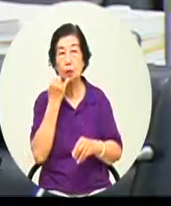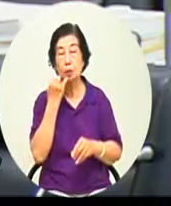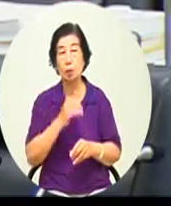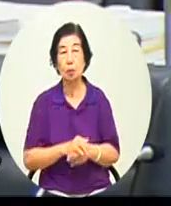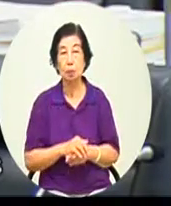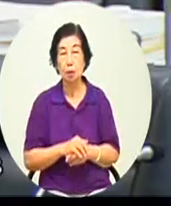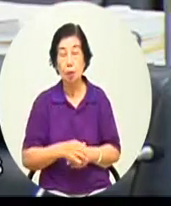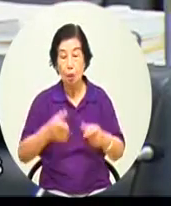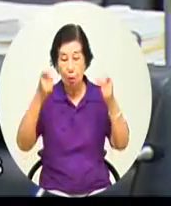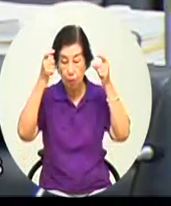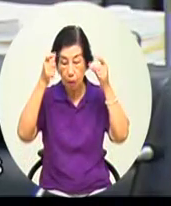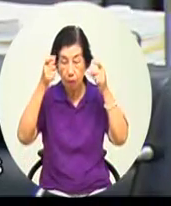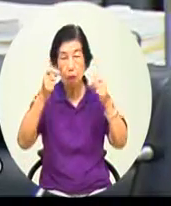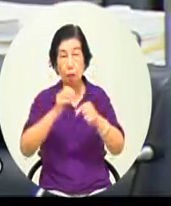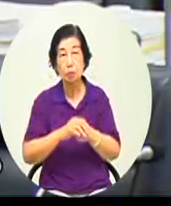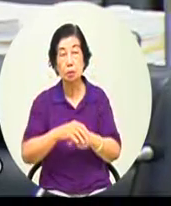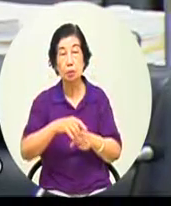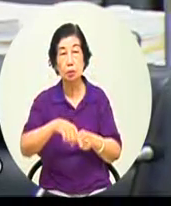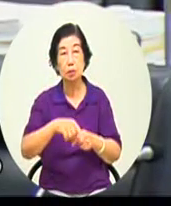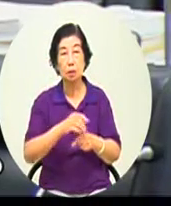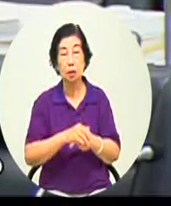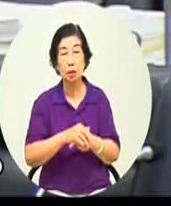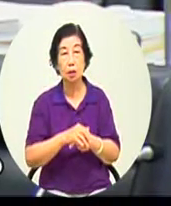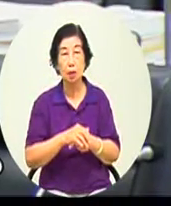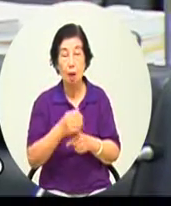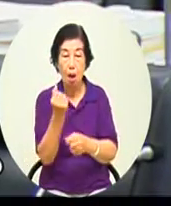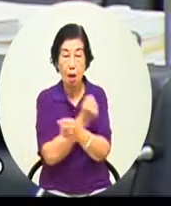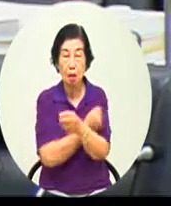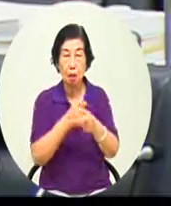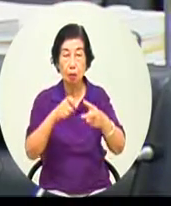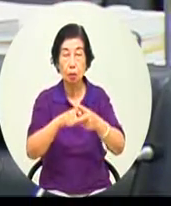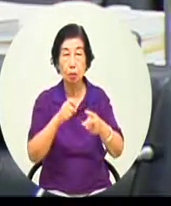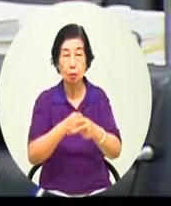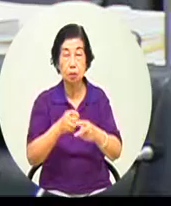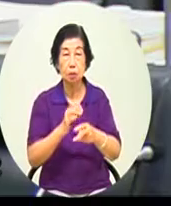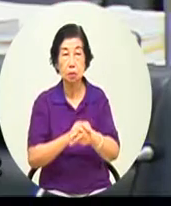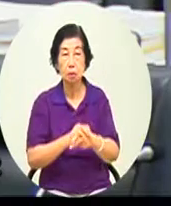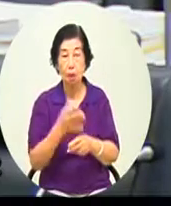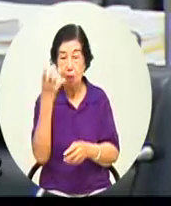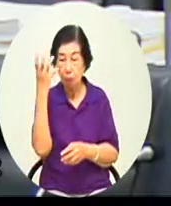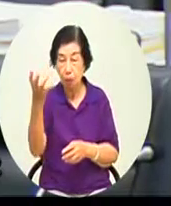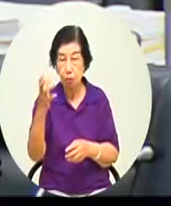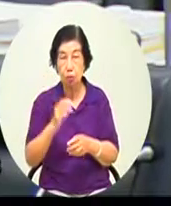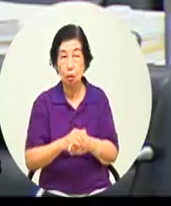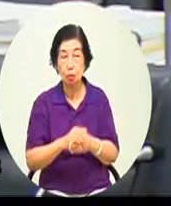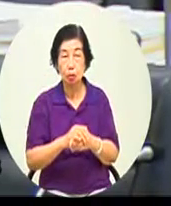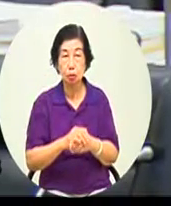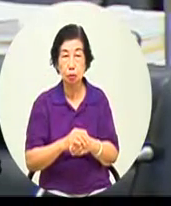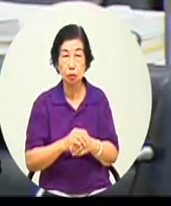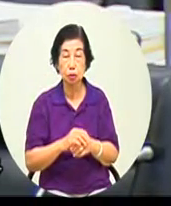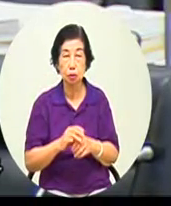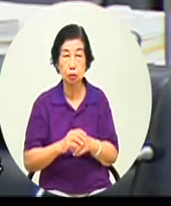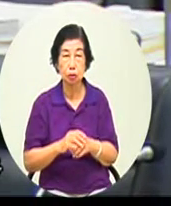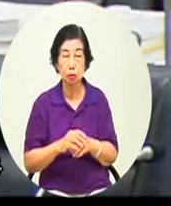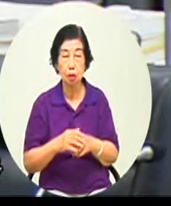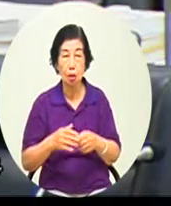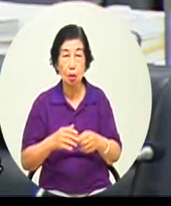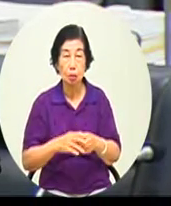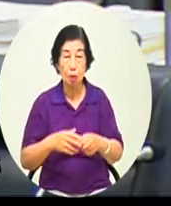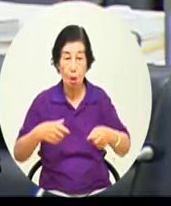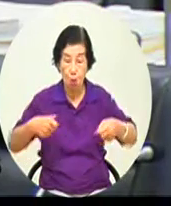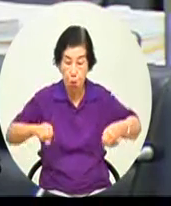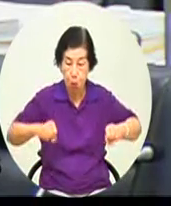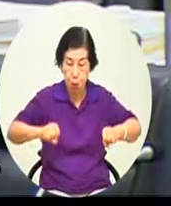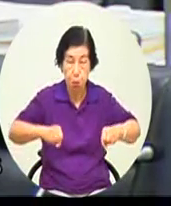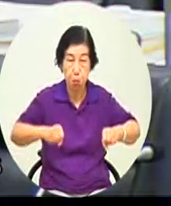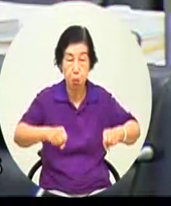蛮多的，很多都是机车族啊，好，但是有时候怎么讲，北高毕竟有时候需要进